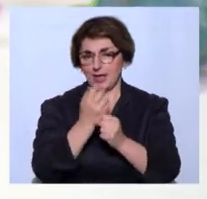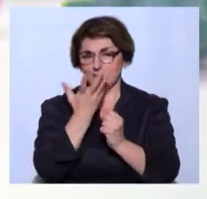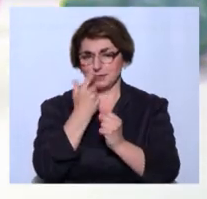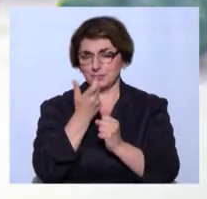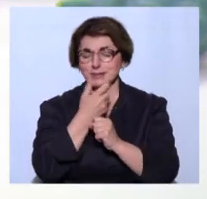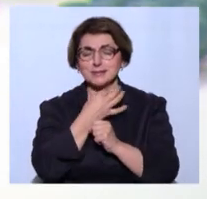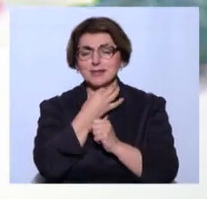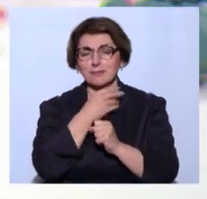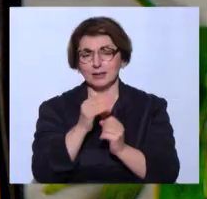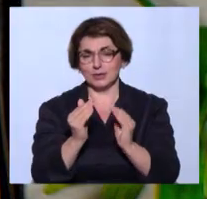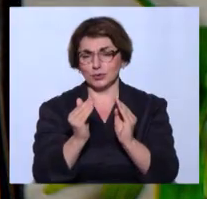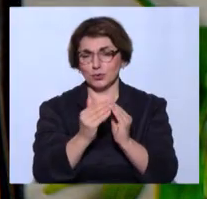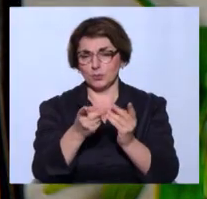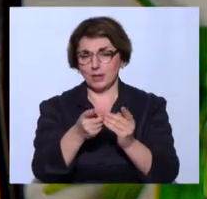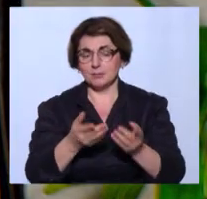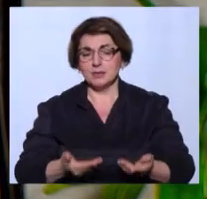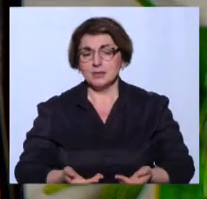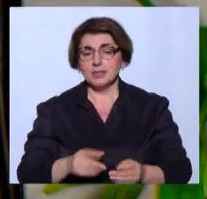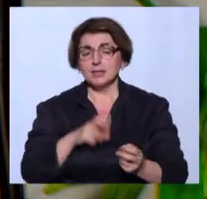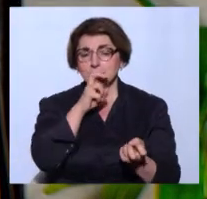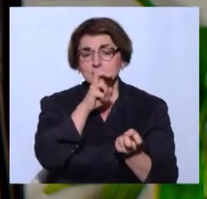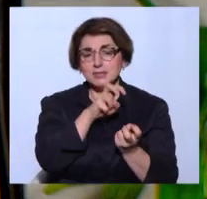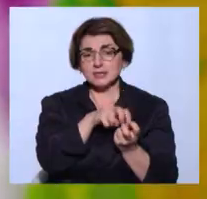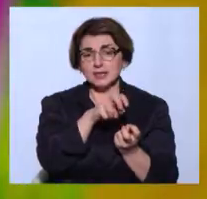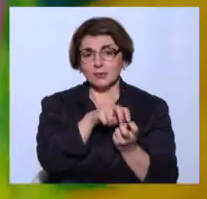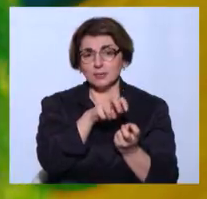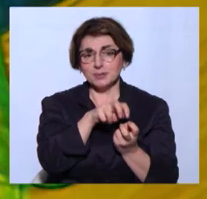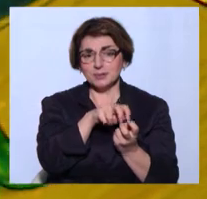ძაღლი ცხოვრობდა ამ სახლში. ციყვები.